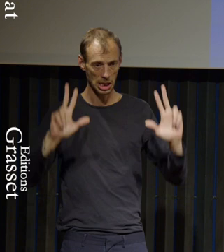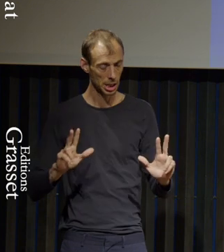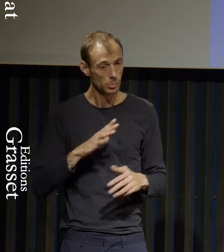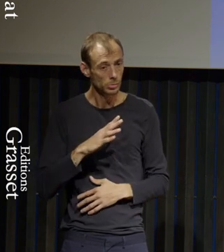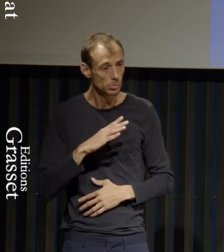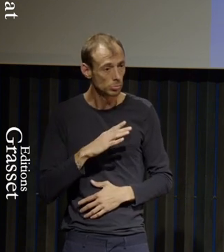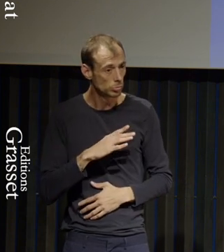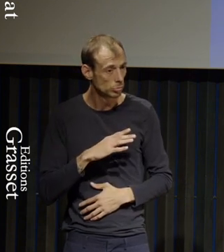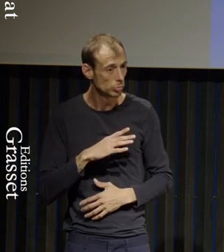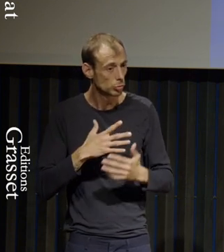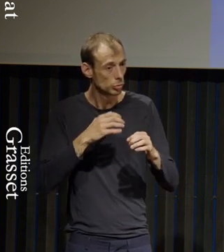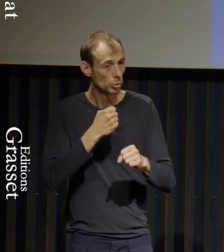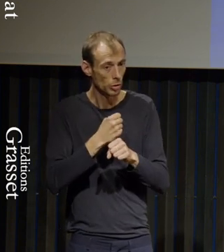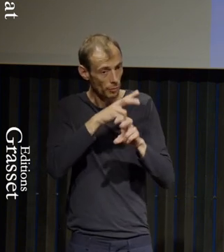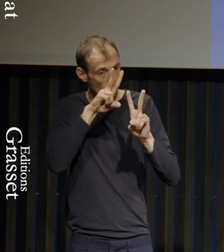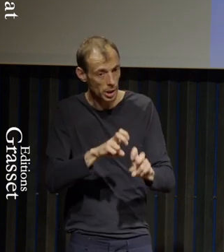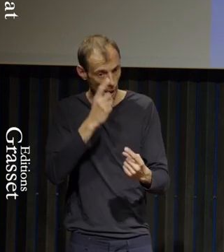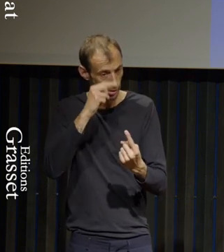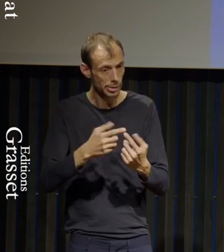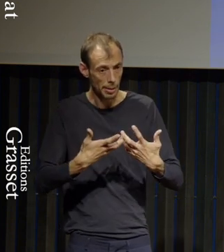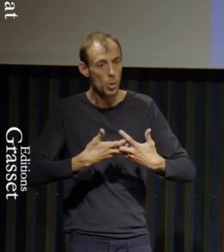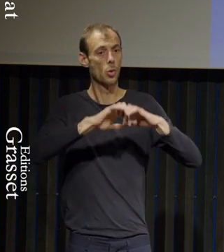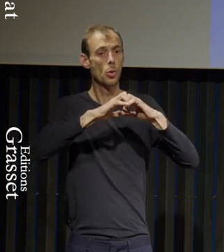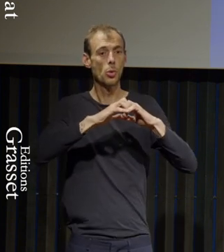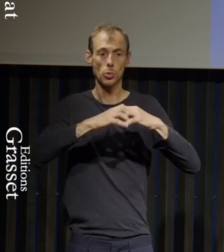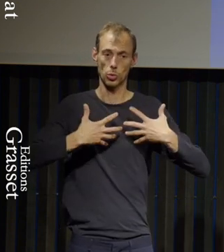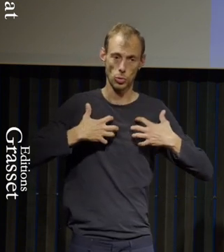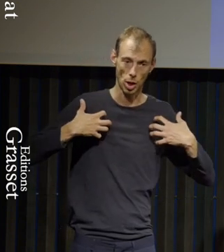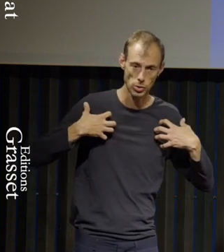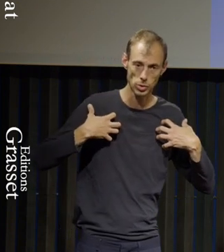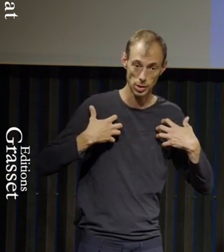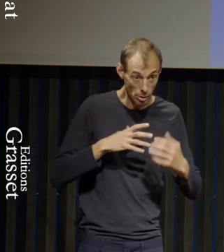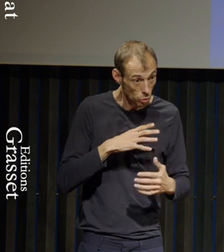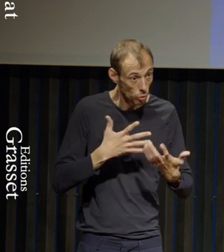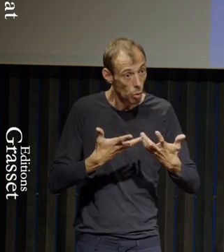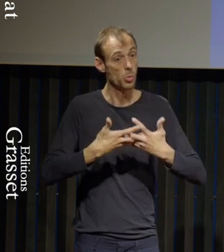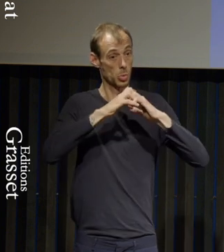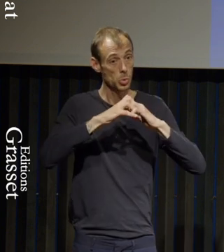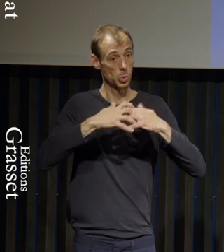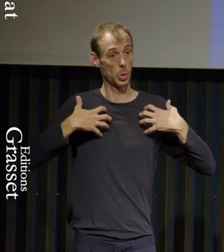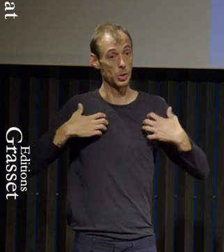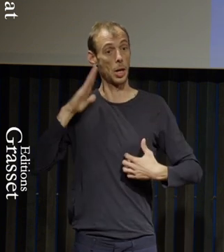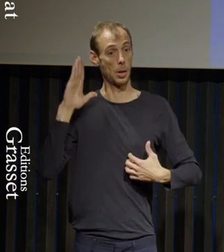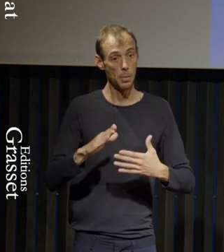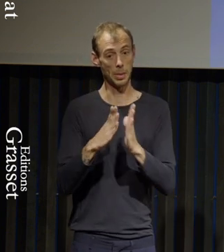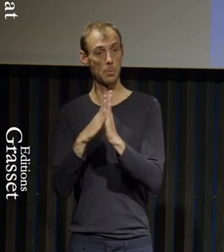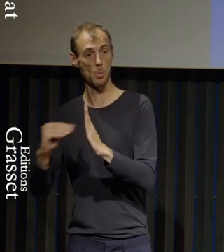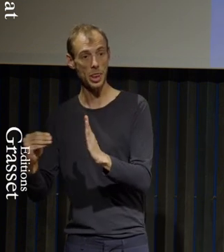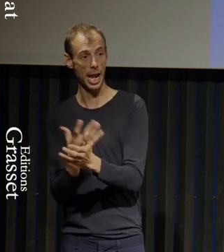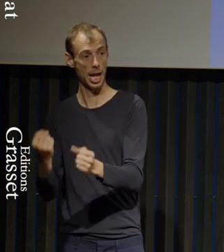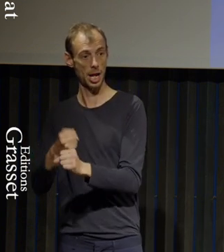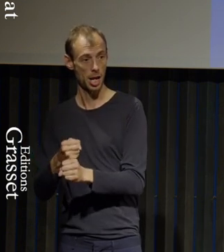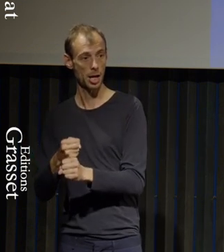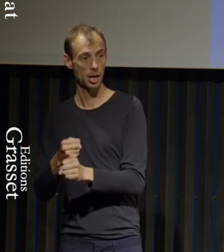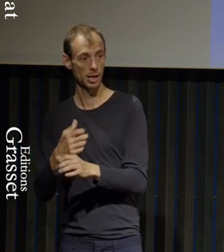cognitives et même de neurosciences computationnelles qui visent vraiment à modéliser le fonctionnement du cerveau de la